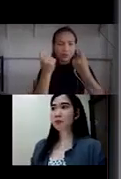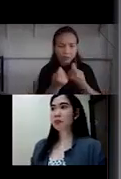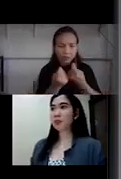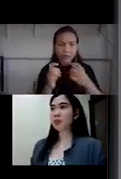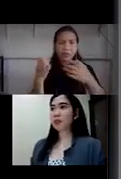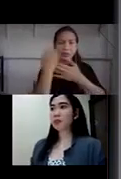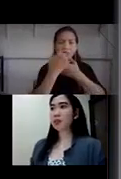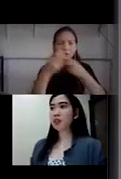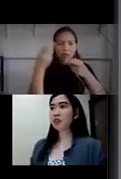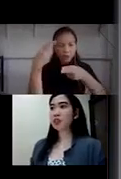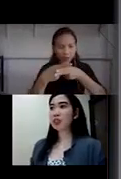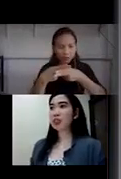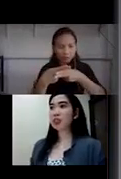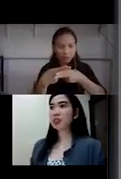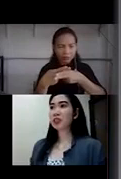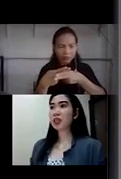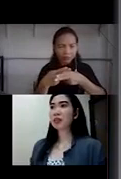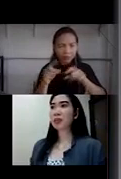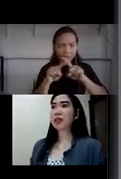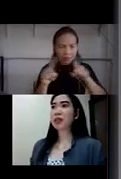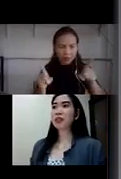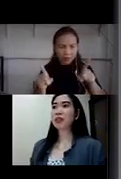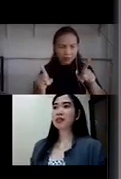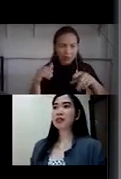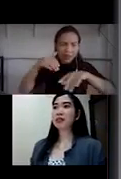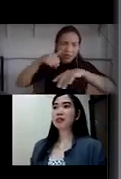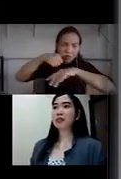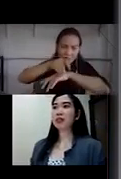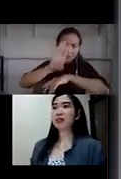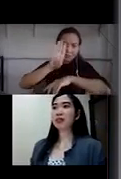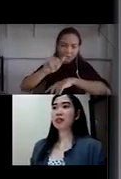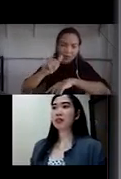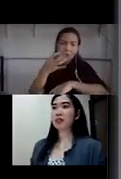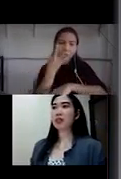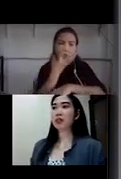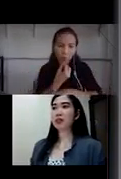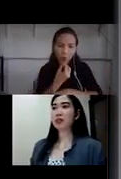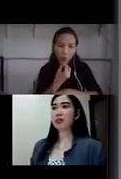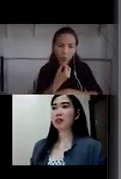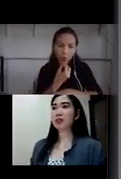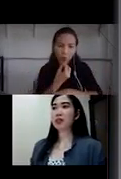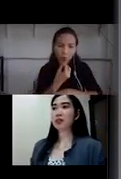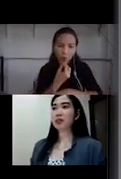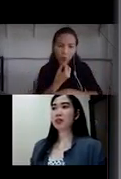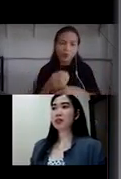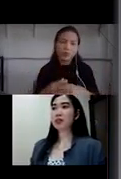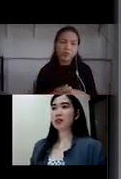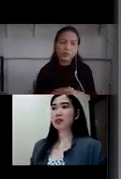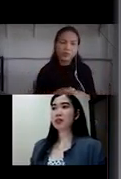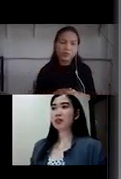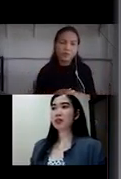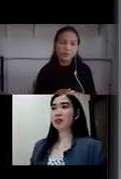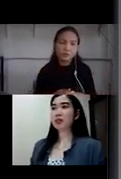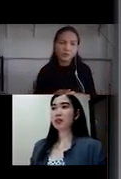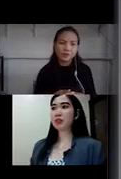team, pero nakalagay dito sent by that